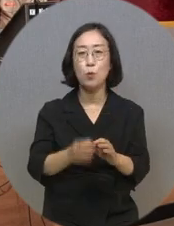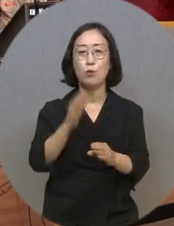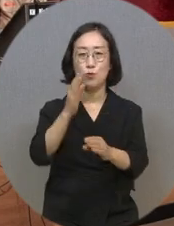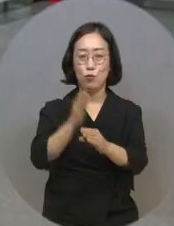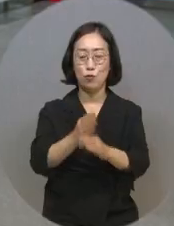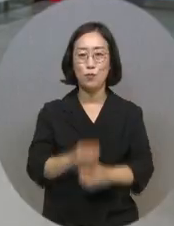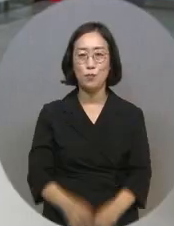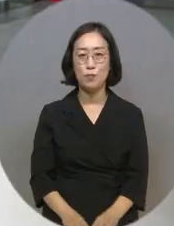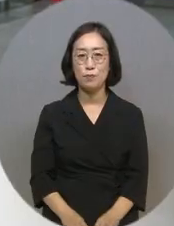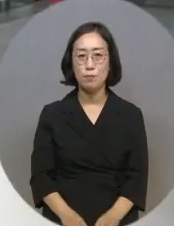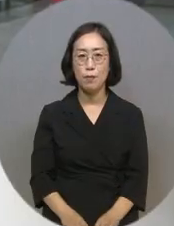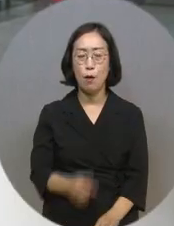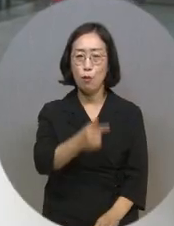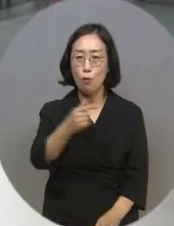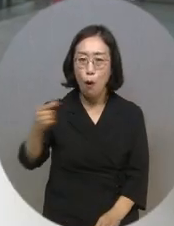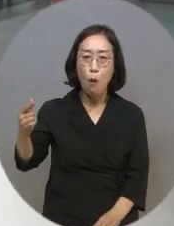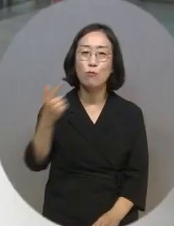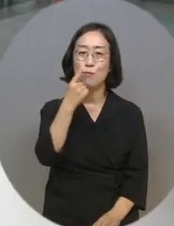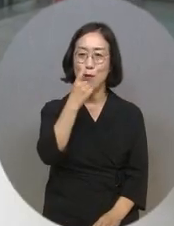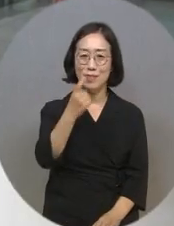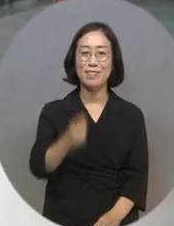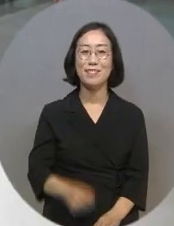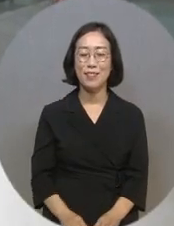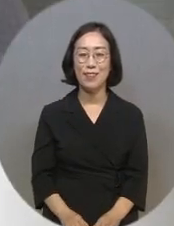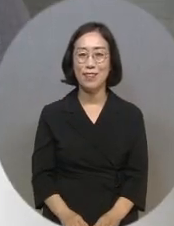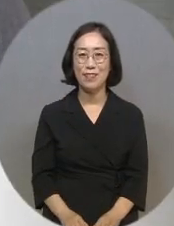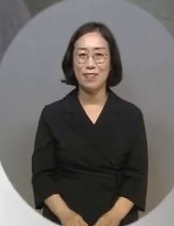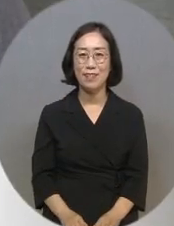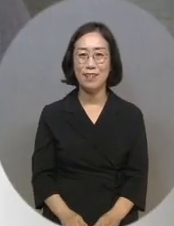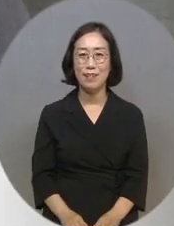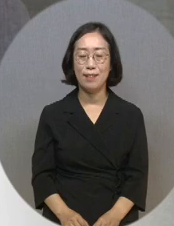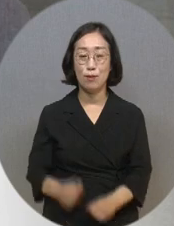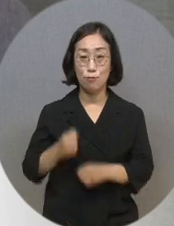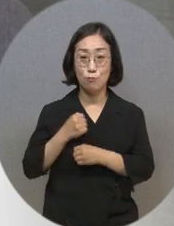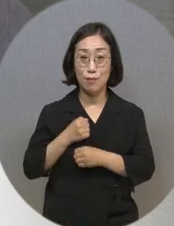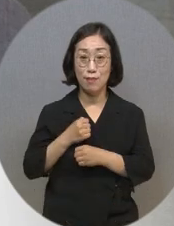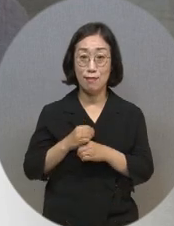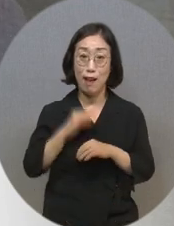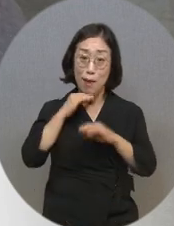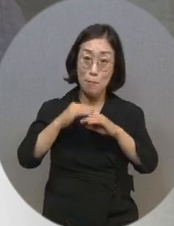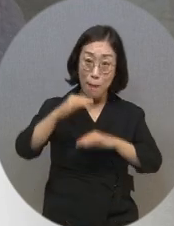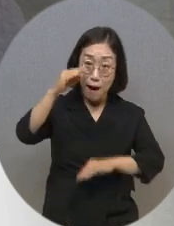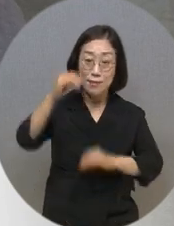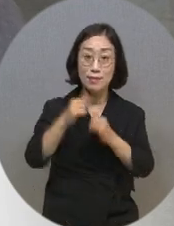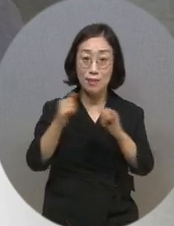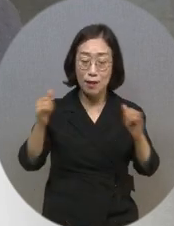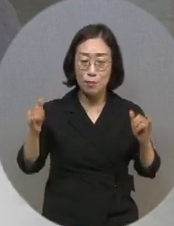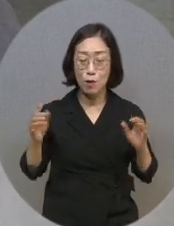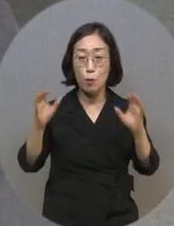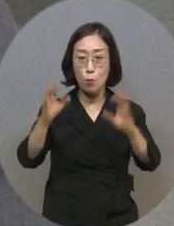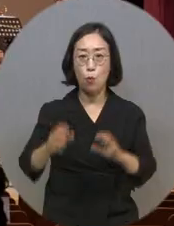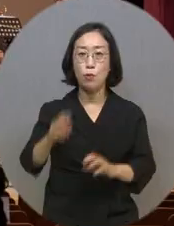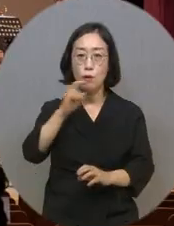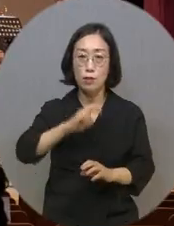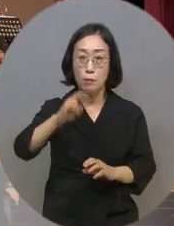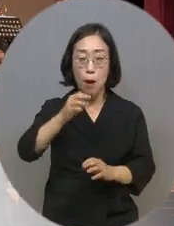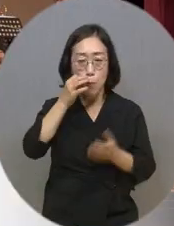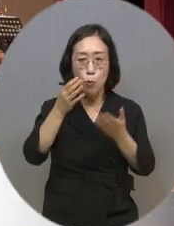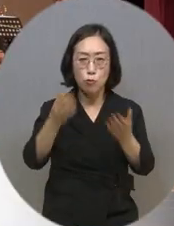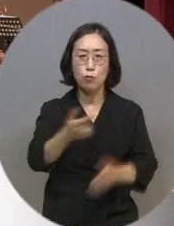있습니다 너무 멋있으 세들 진짜 해병대 군대 분들이 오셔서 이렇게 해주시고 너무너무